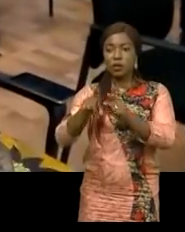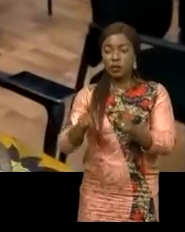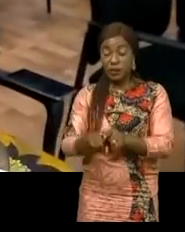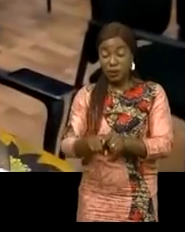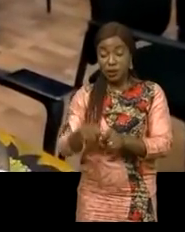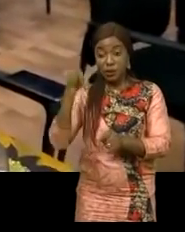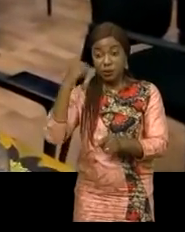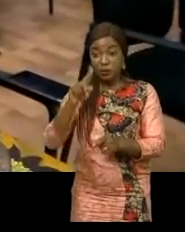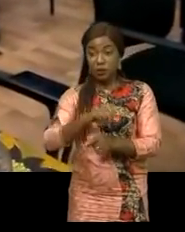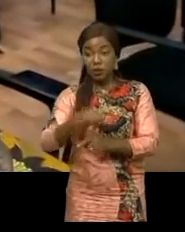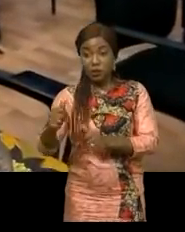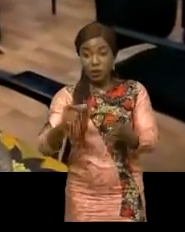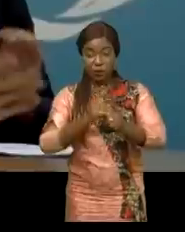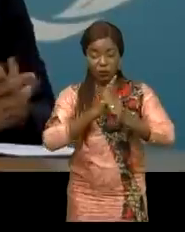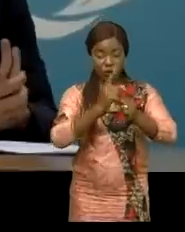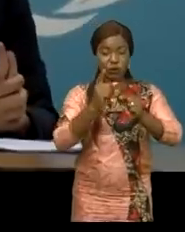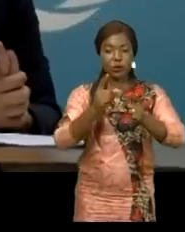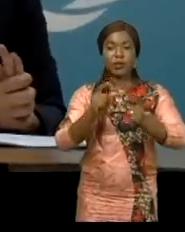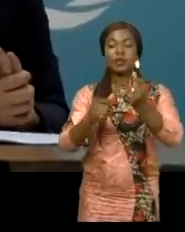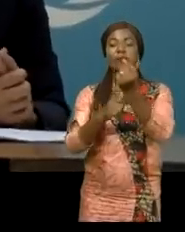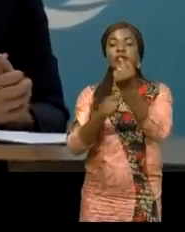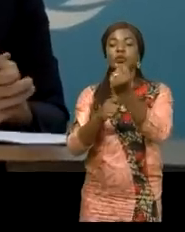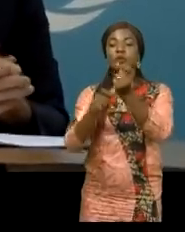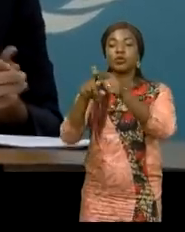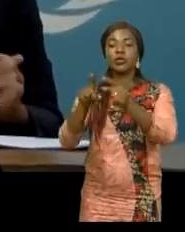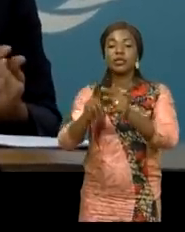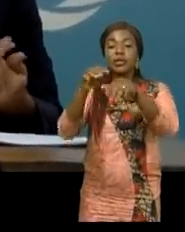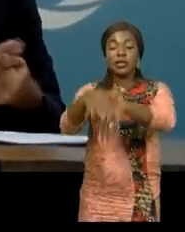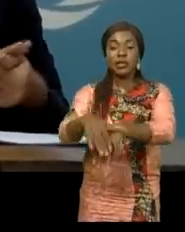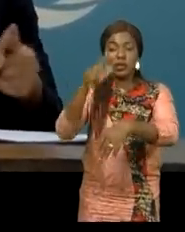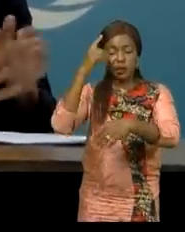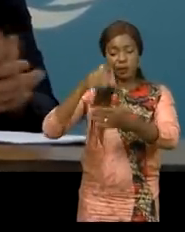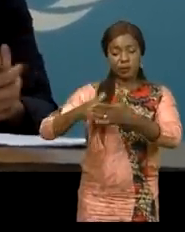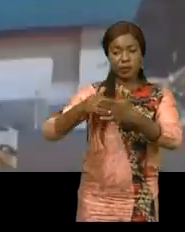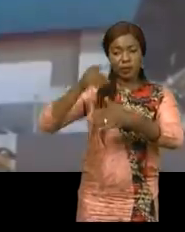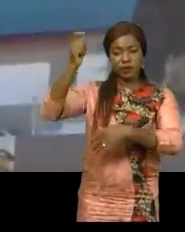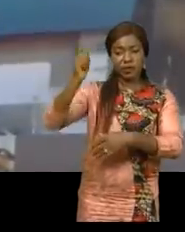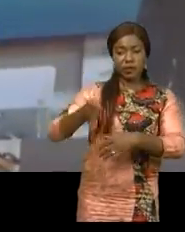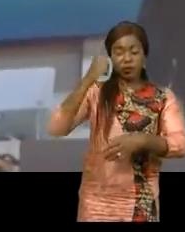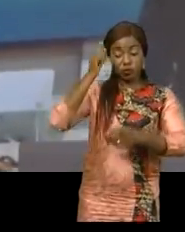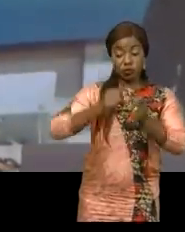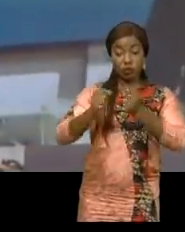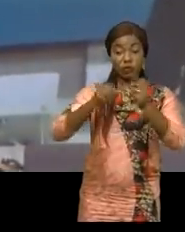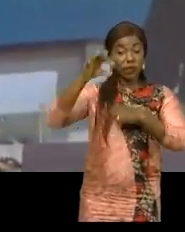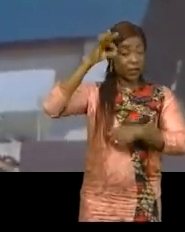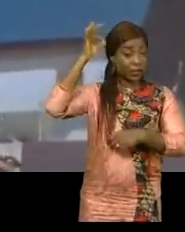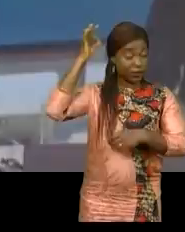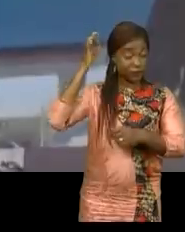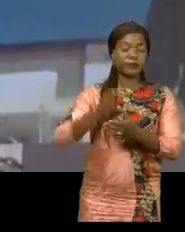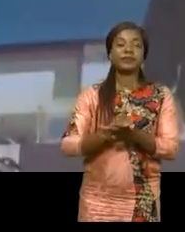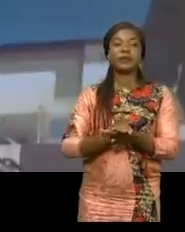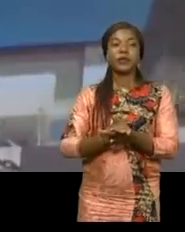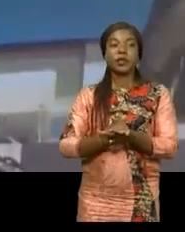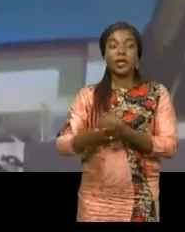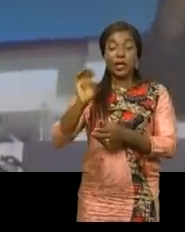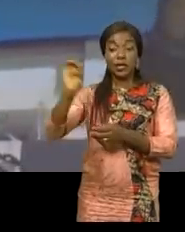en matière de protection des civils et s'engage efficacement aux côtés des phares d'essai pour combattre les f à l'est de la rdc